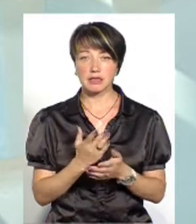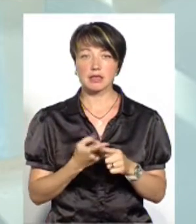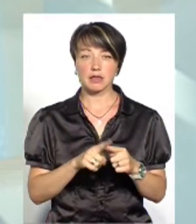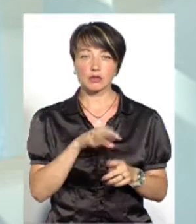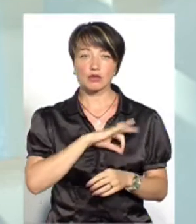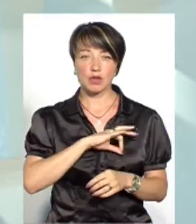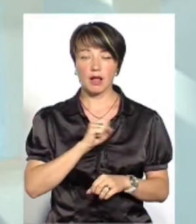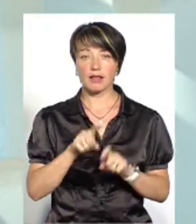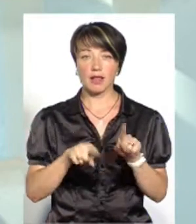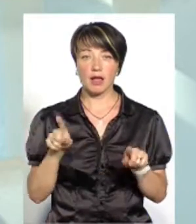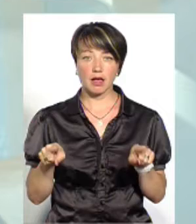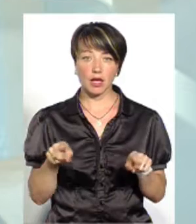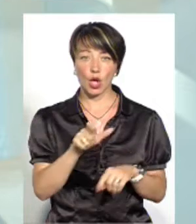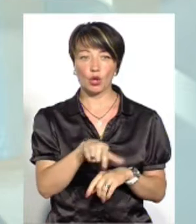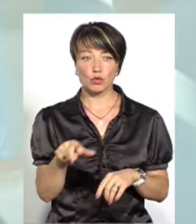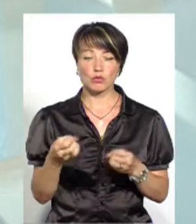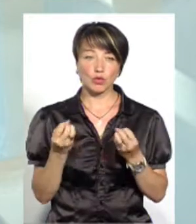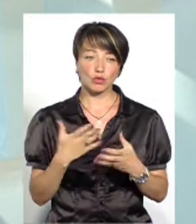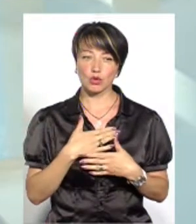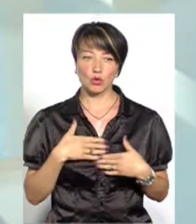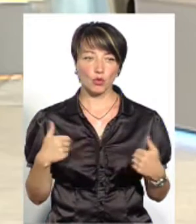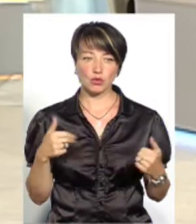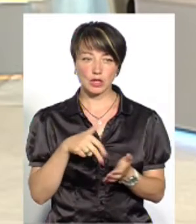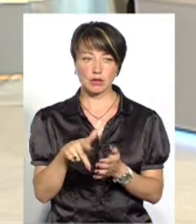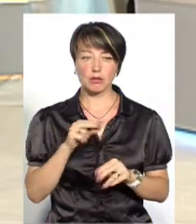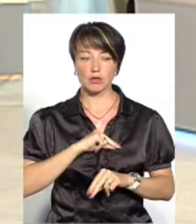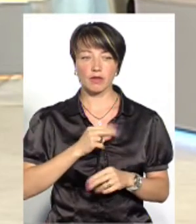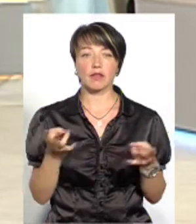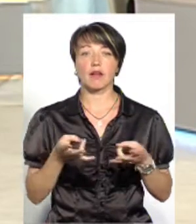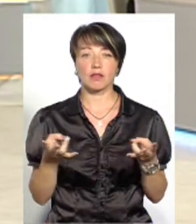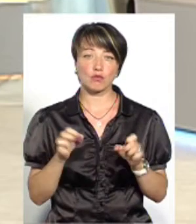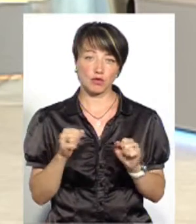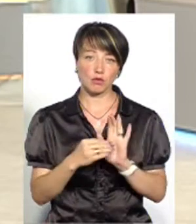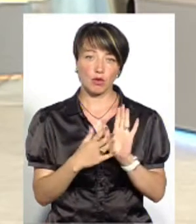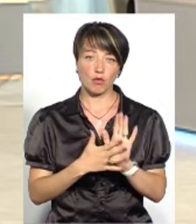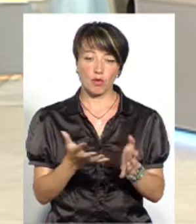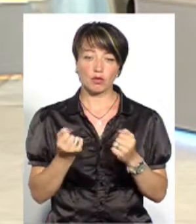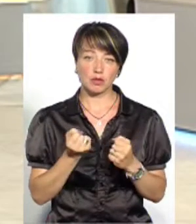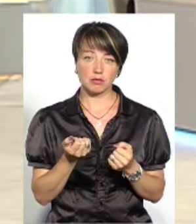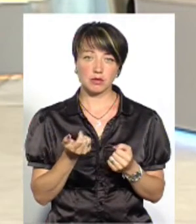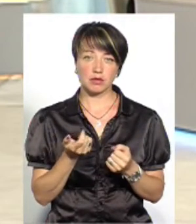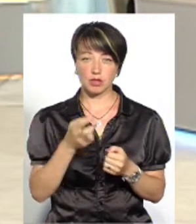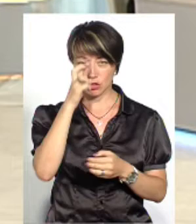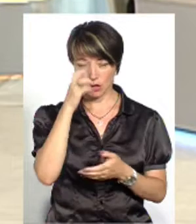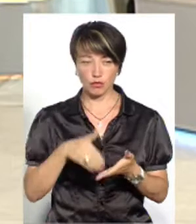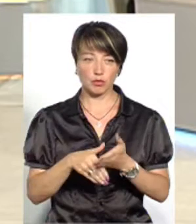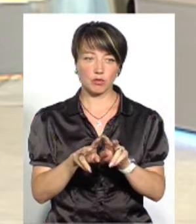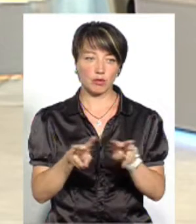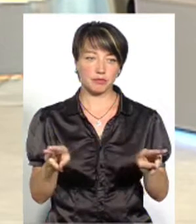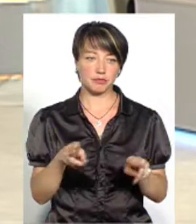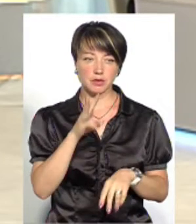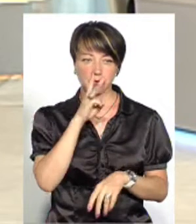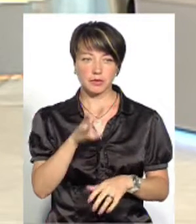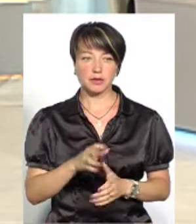зловживанням, тому деякі люди просто не хочуть йти працювати. Навіщо, якщо можна бути на обліку і отримувати таку саму заробітну